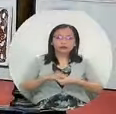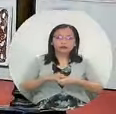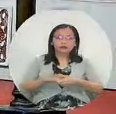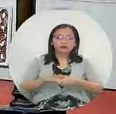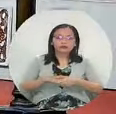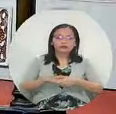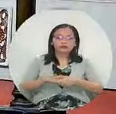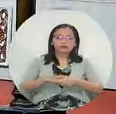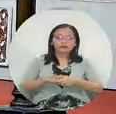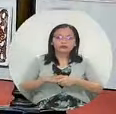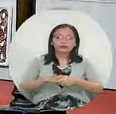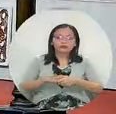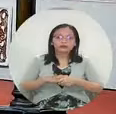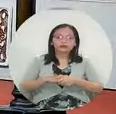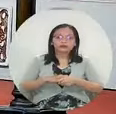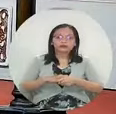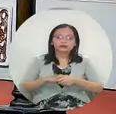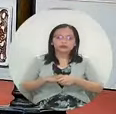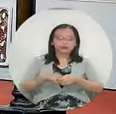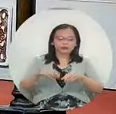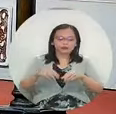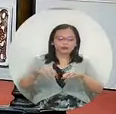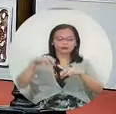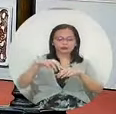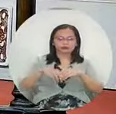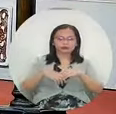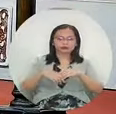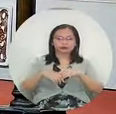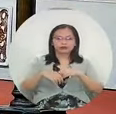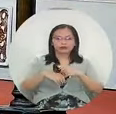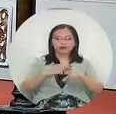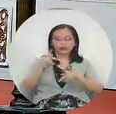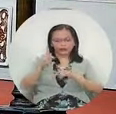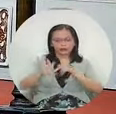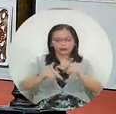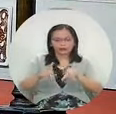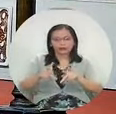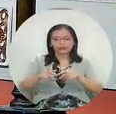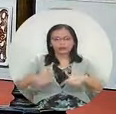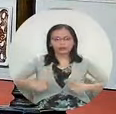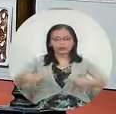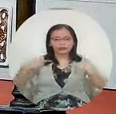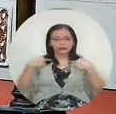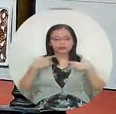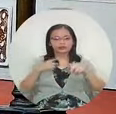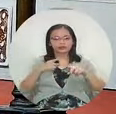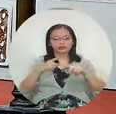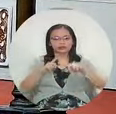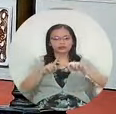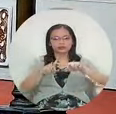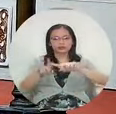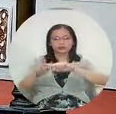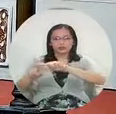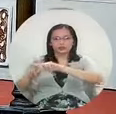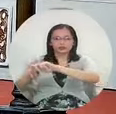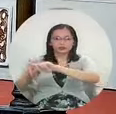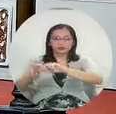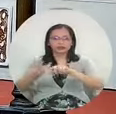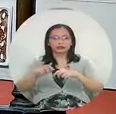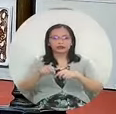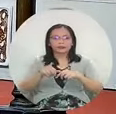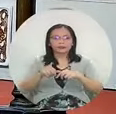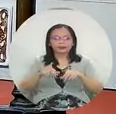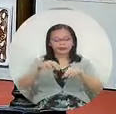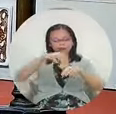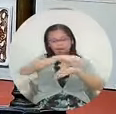Ang ilang mga silingan? Pulos patay. Pero ang nakanindot kay nagtuog nila? Silent.